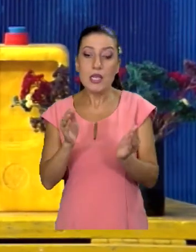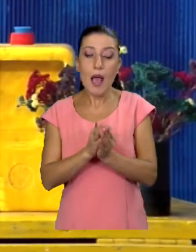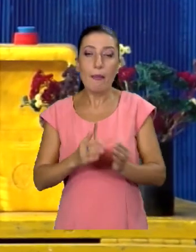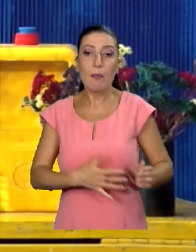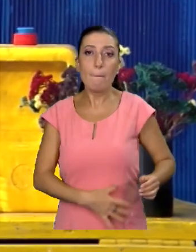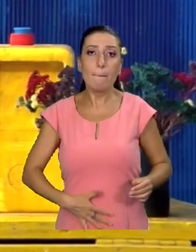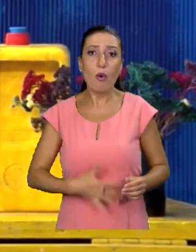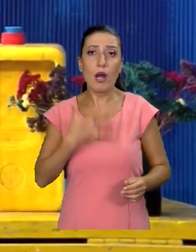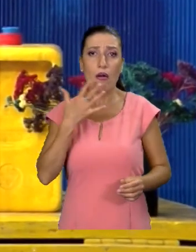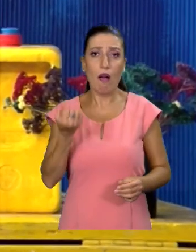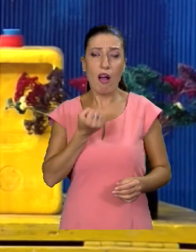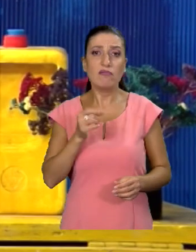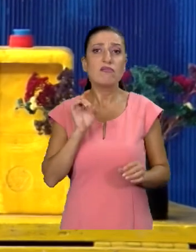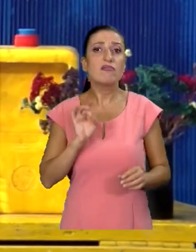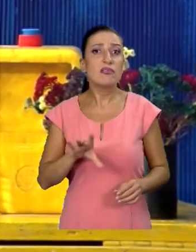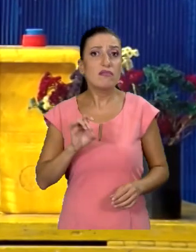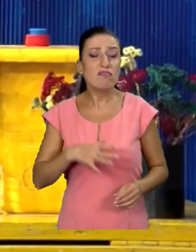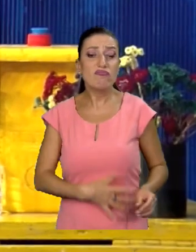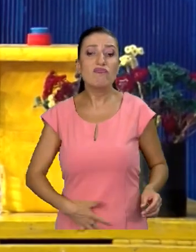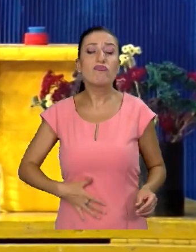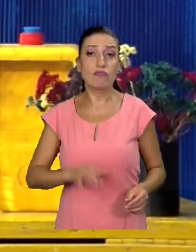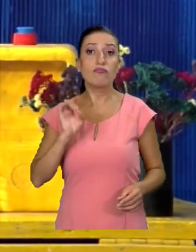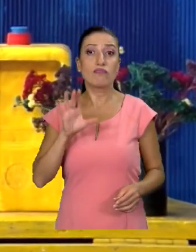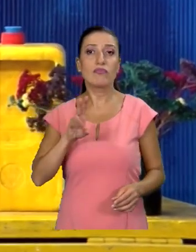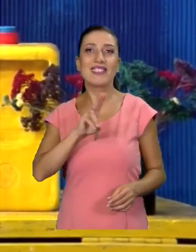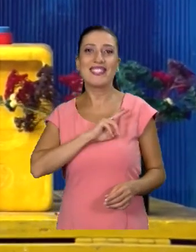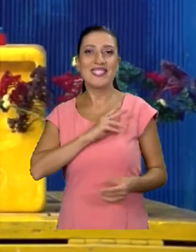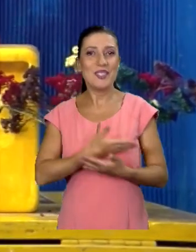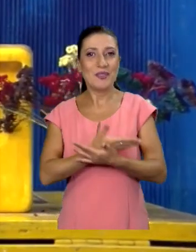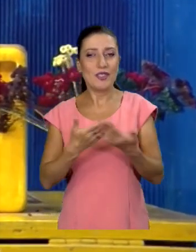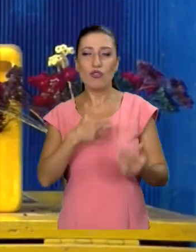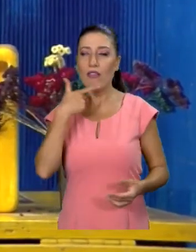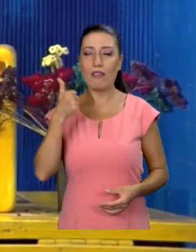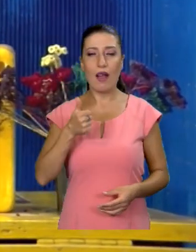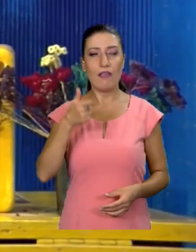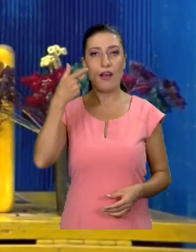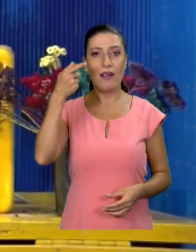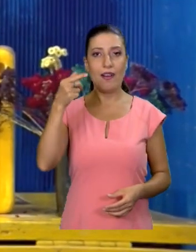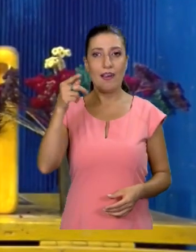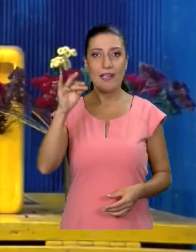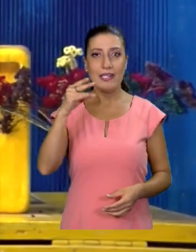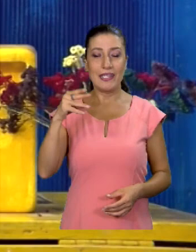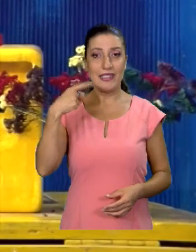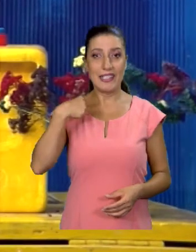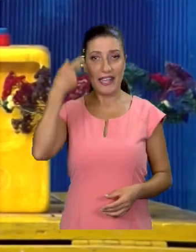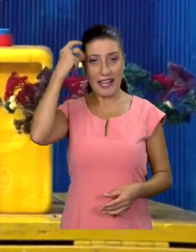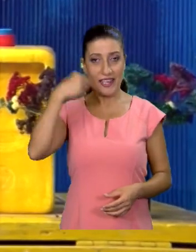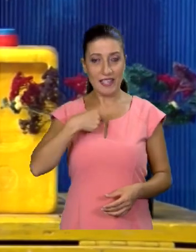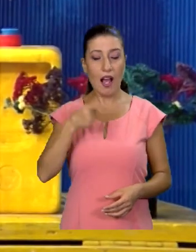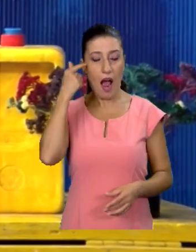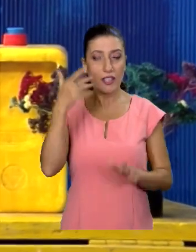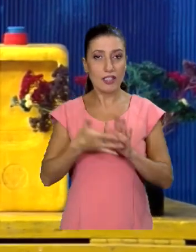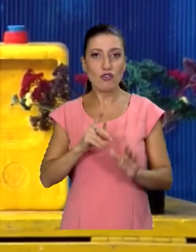եւ կցավի, բայց էլի պստիկներ մեծիկներ, դեռ շատ լավ է որ Քրիստ Քերին հասկացավ թե ինչը պետք անել,